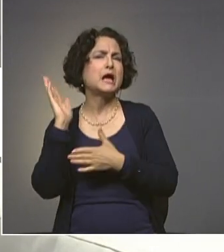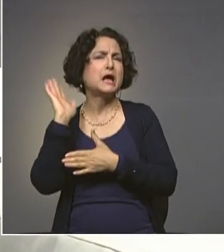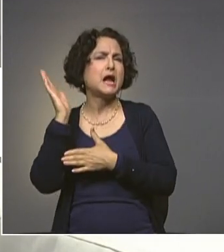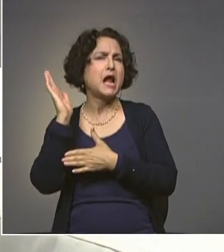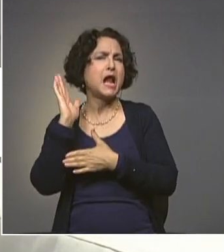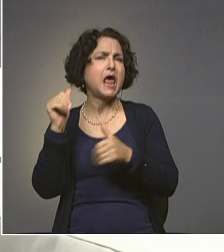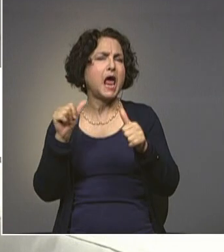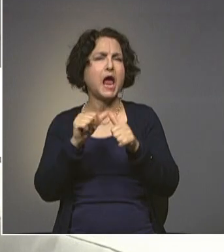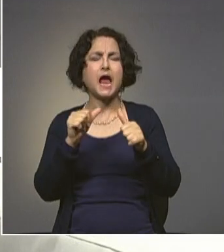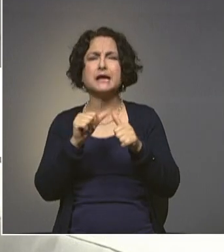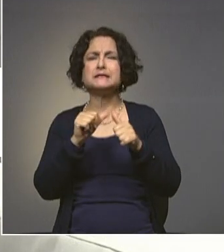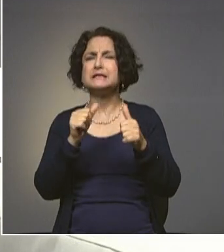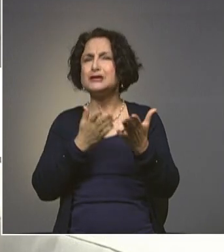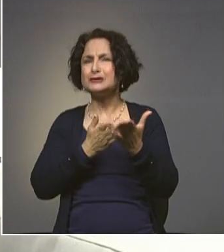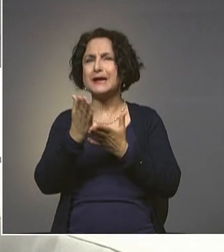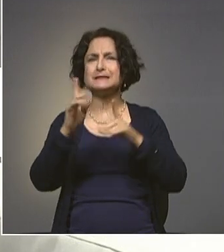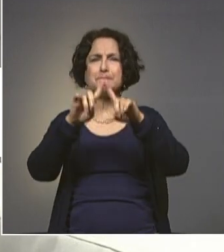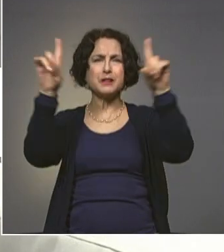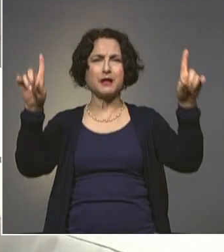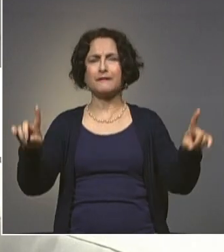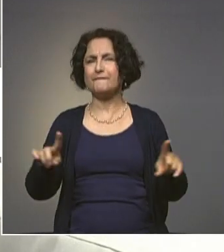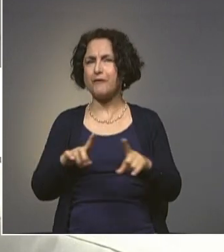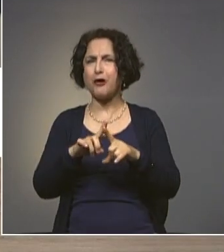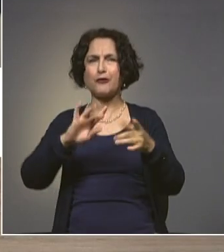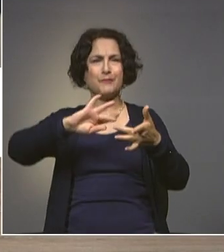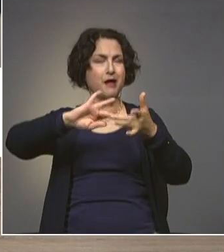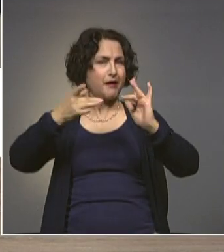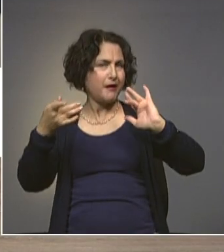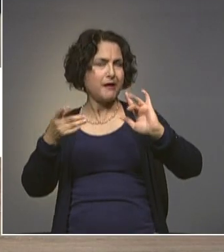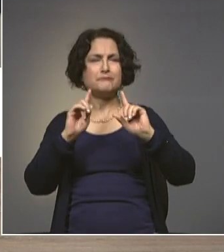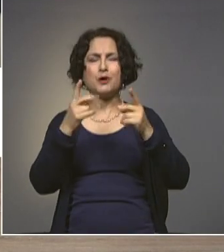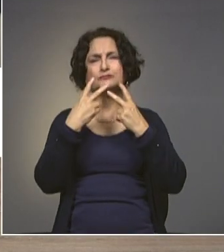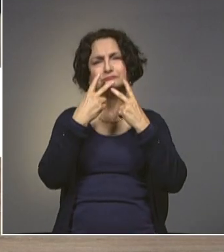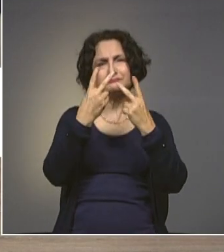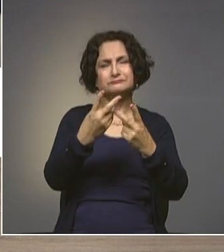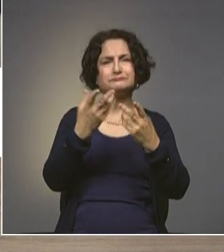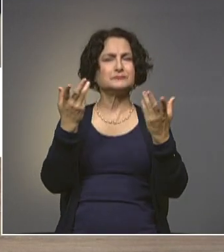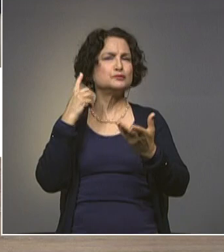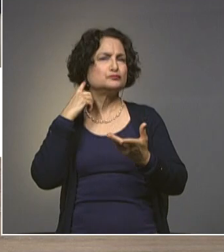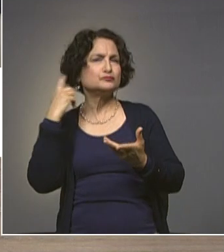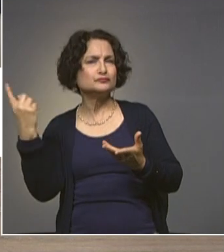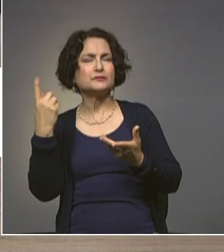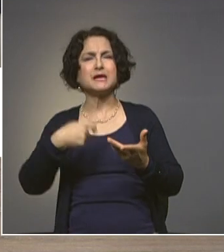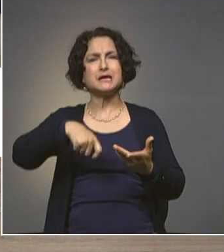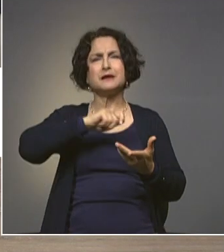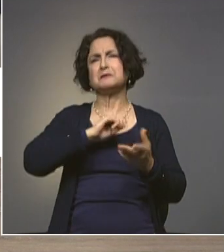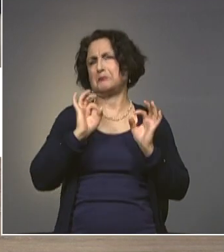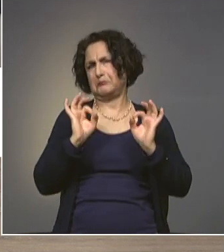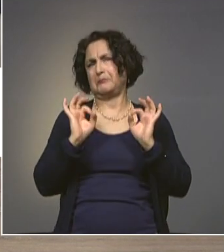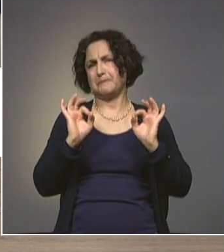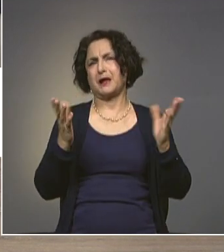ще могат чрез платформата. Ако няма, виртуално ще могат да учат образно казано и там, да, в Испанския университет по системи.